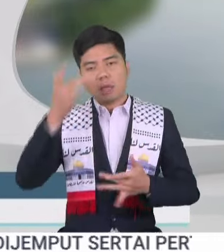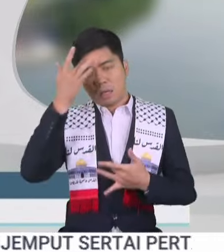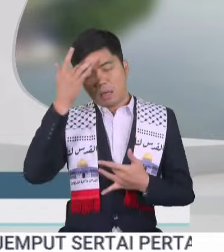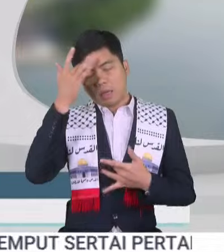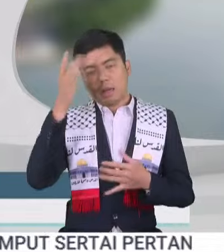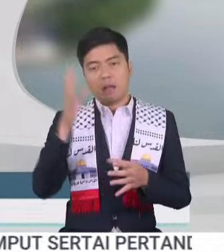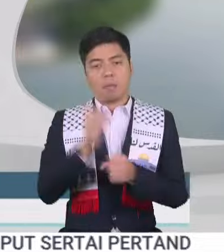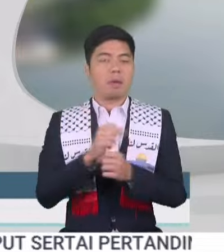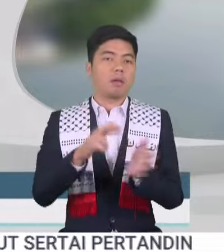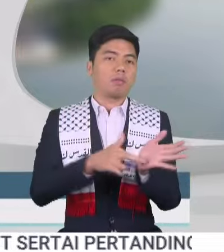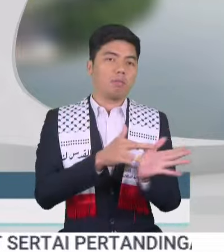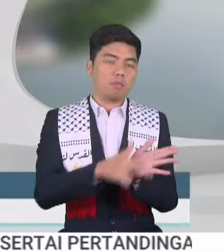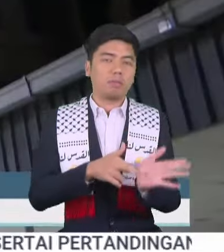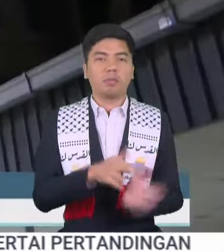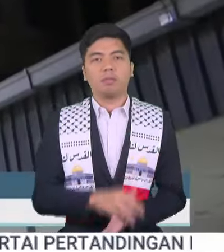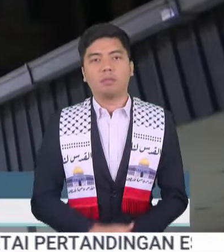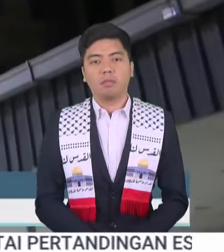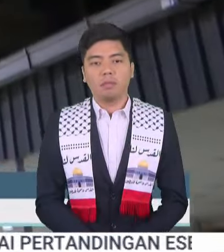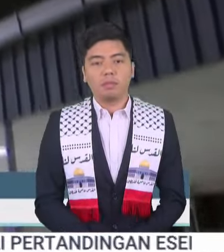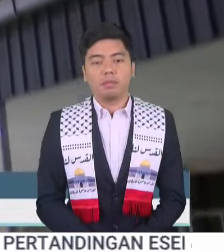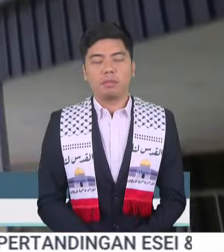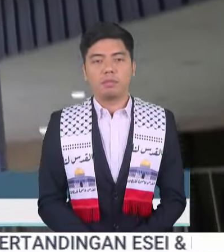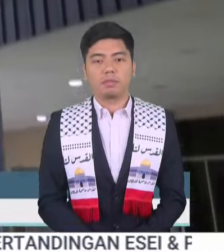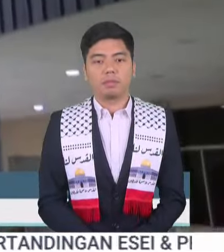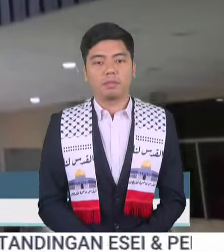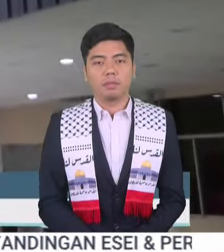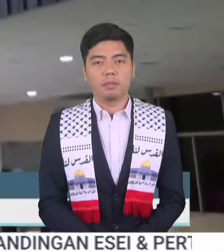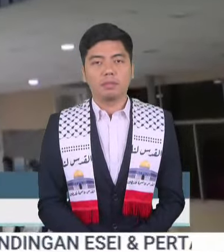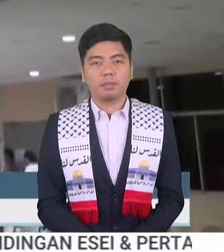perlu ke Kota Kinabalu.